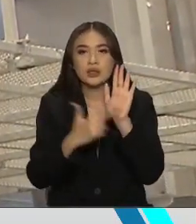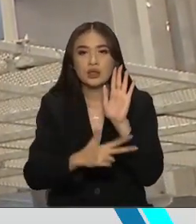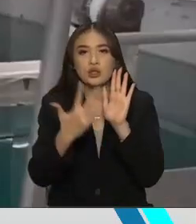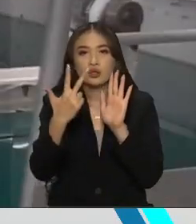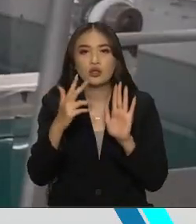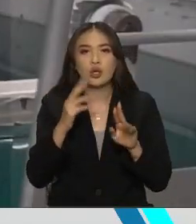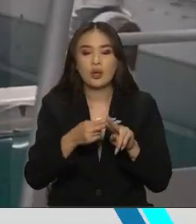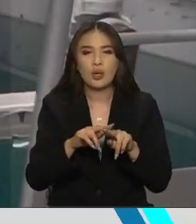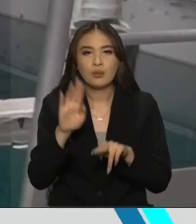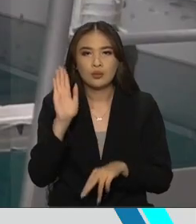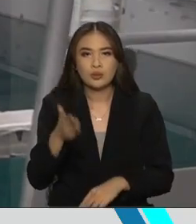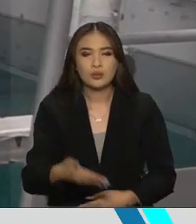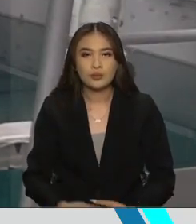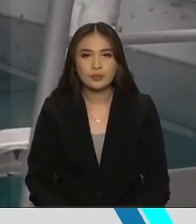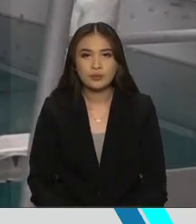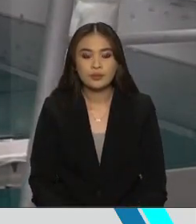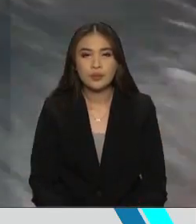қамтиды.